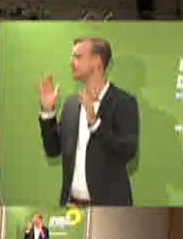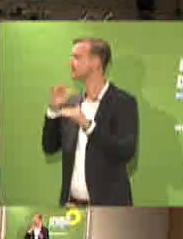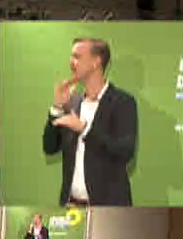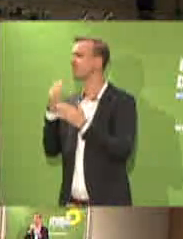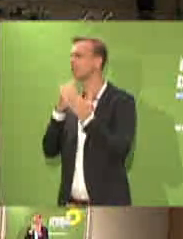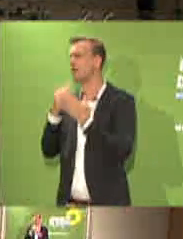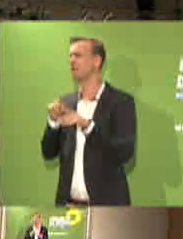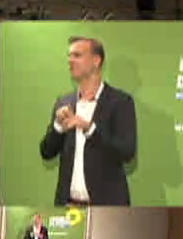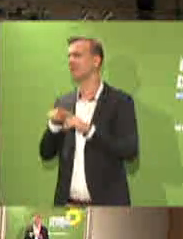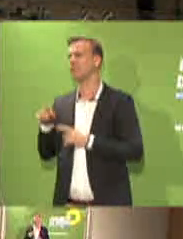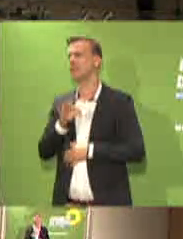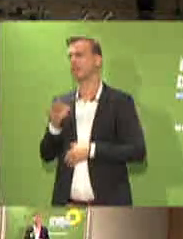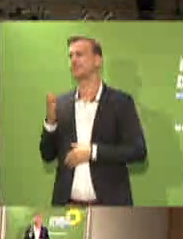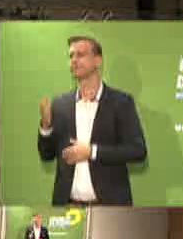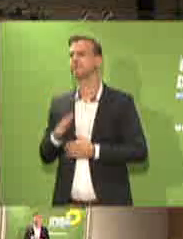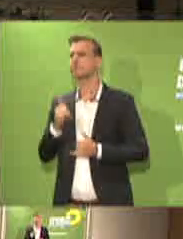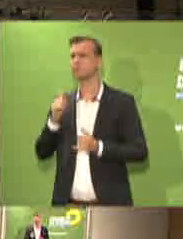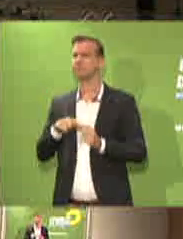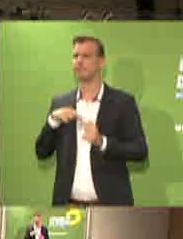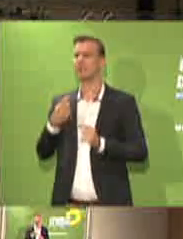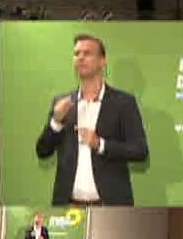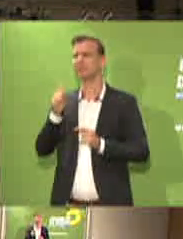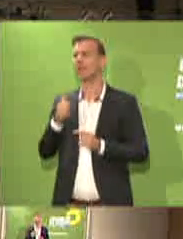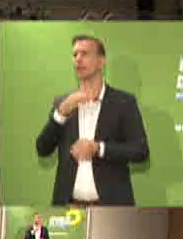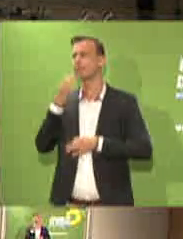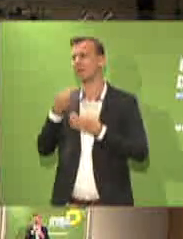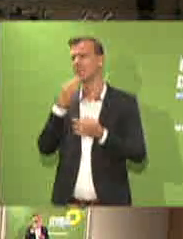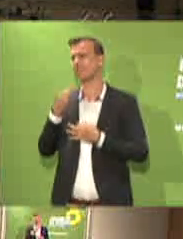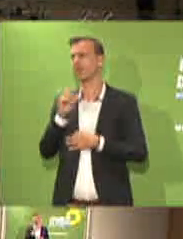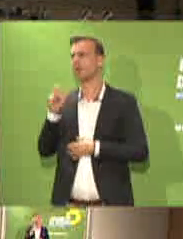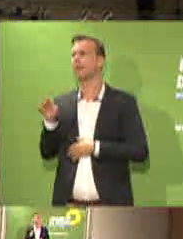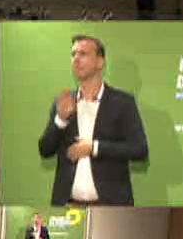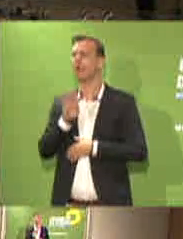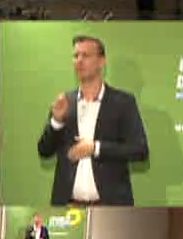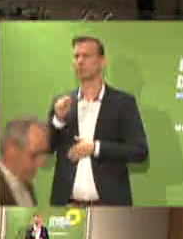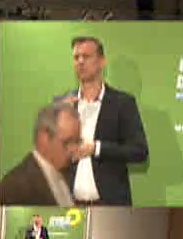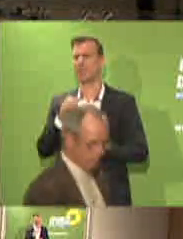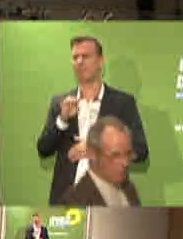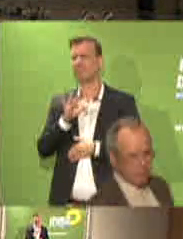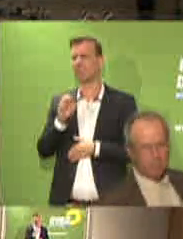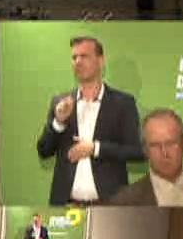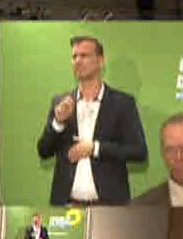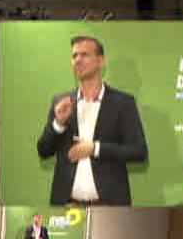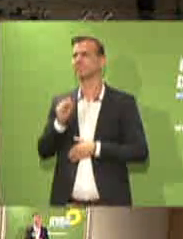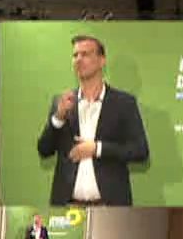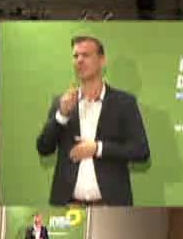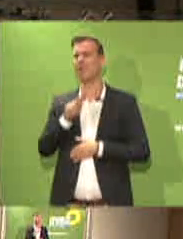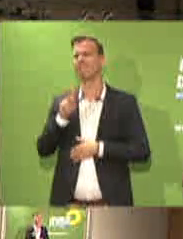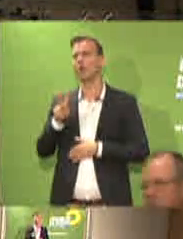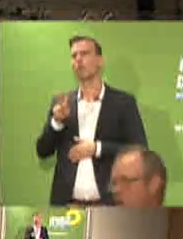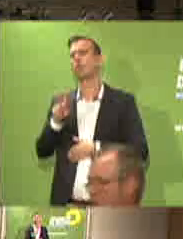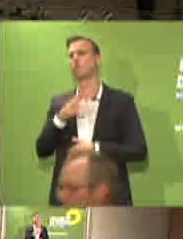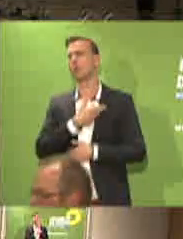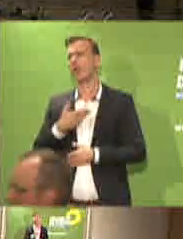Dankeschön, Friedrich. Wir kommen jetzt wieder zu einem gesetzten Redebeitrag. Barbara Steffens vom KV Mülheim. Danach